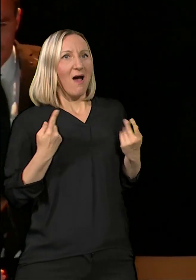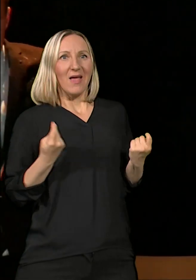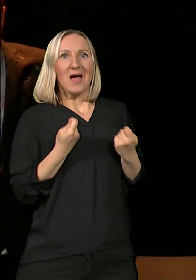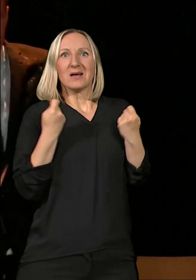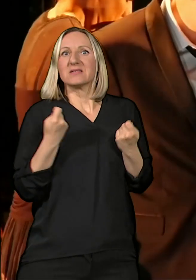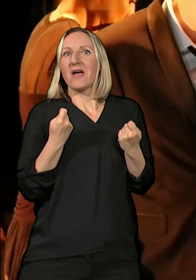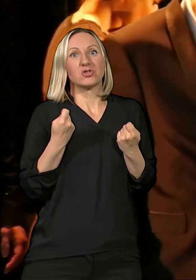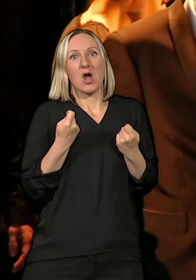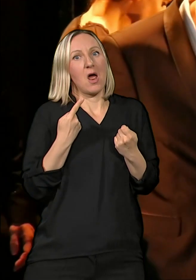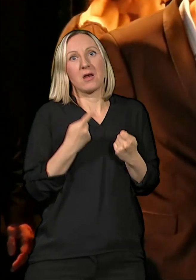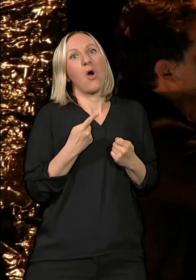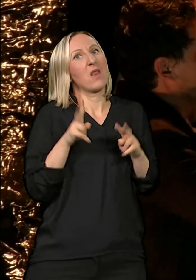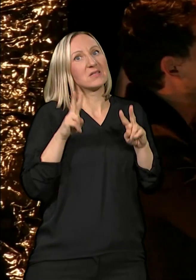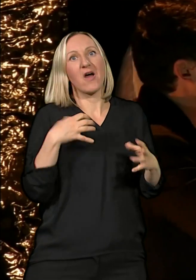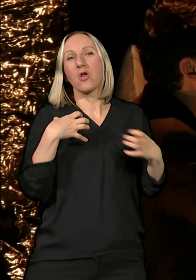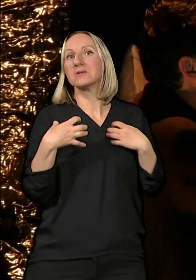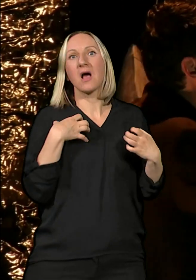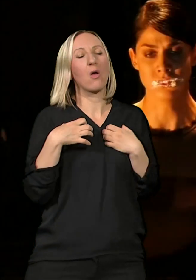Ona je potresna za glumca.